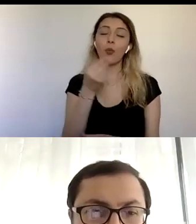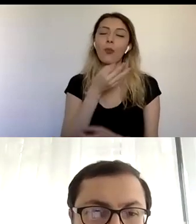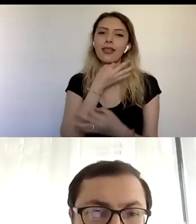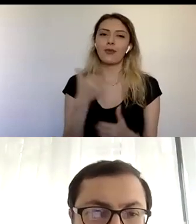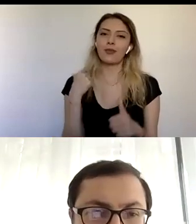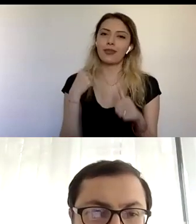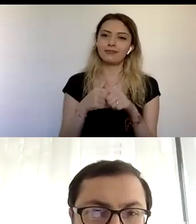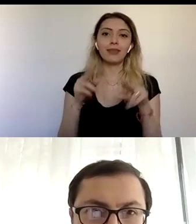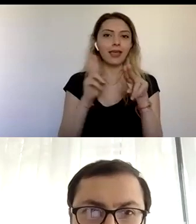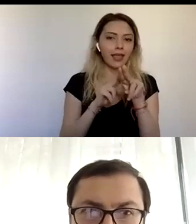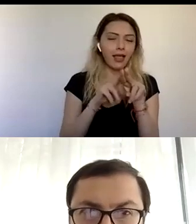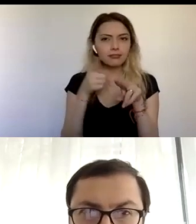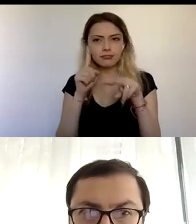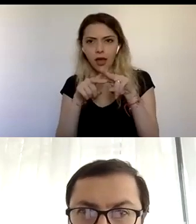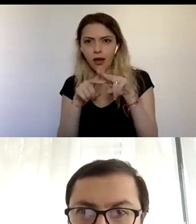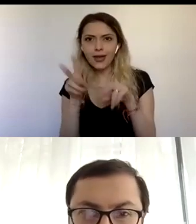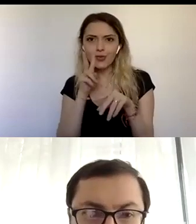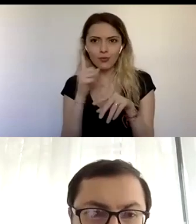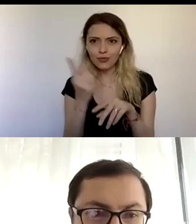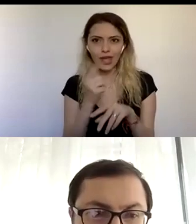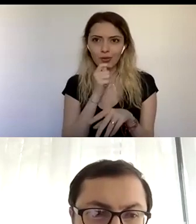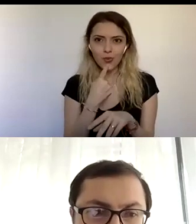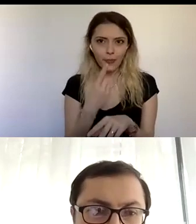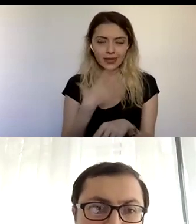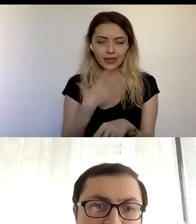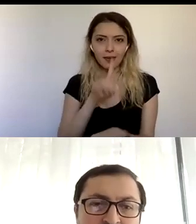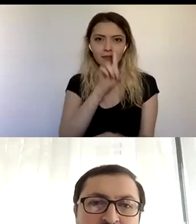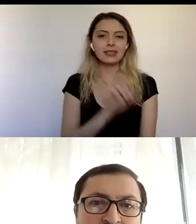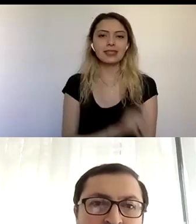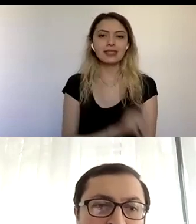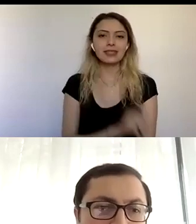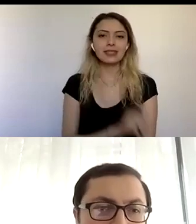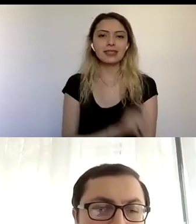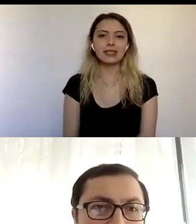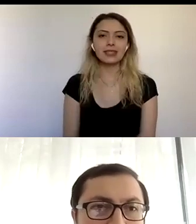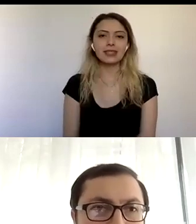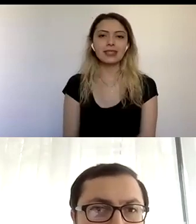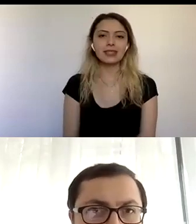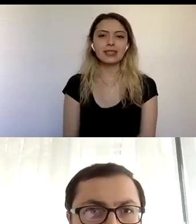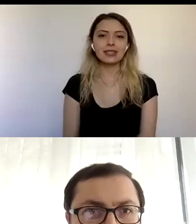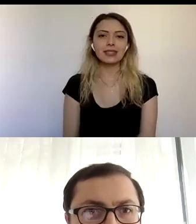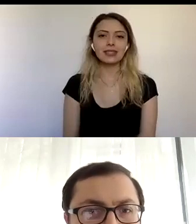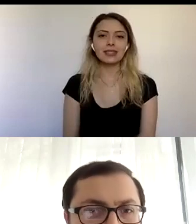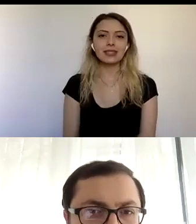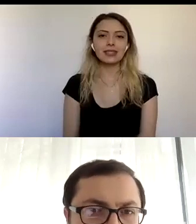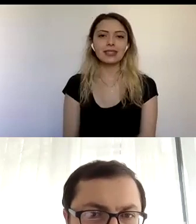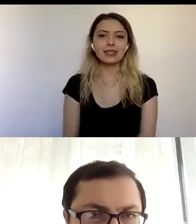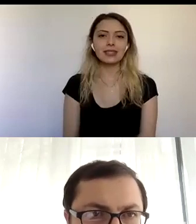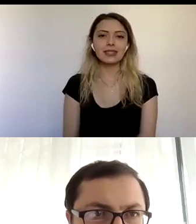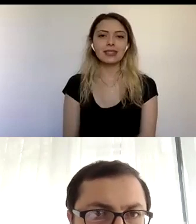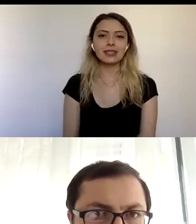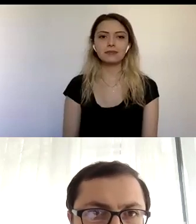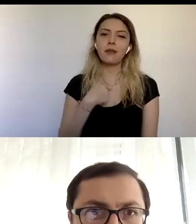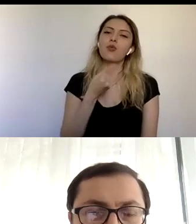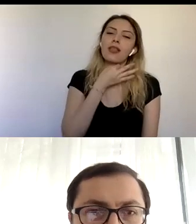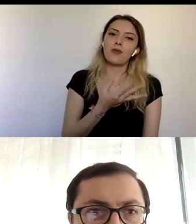Arda var mıdır kapatırken söylemek istediğiniz bir şey sizlerin de? Ben teşekkür ederim. Umarım işe